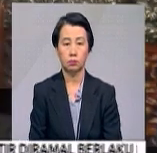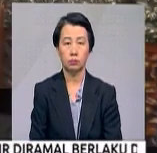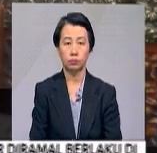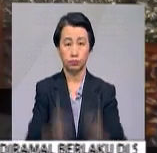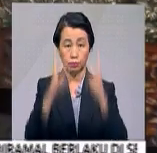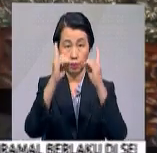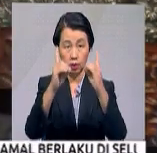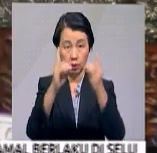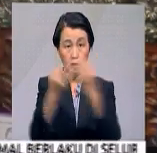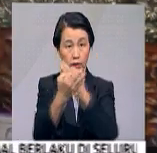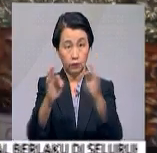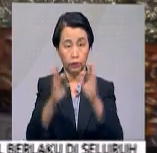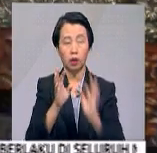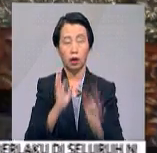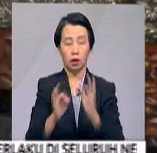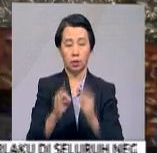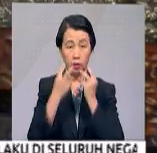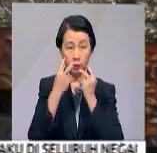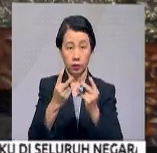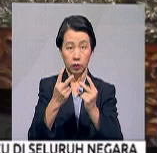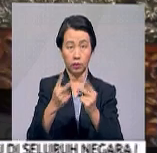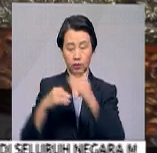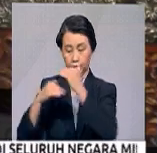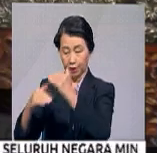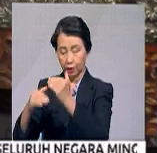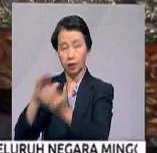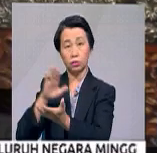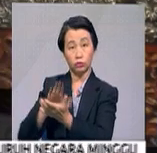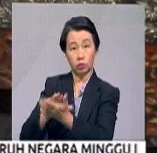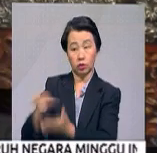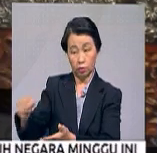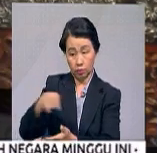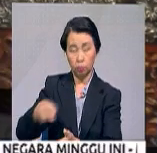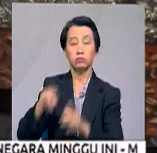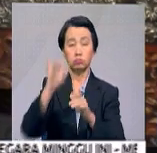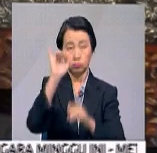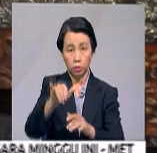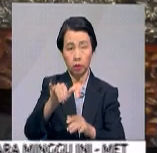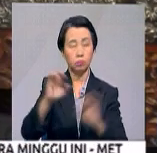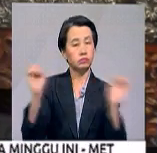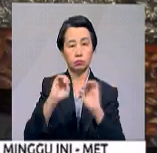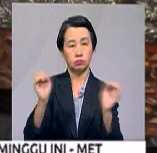Pendidikan percuma, jika kita melihat di peringkat persekolahan memang tidak dikenakan